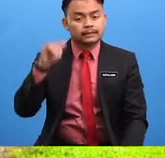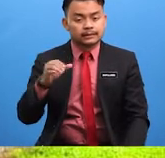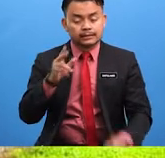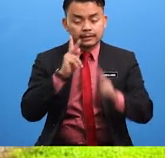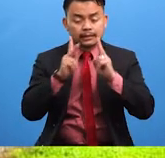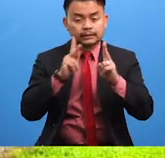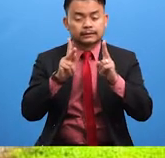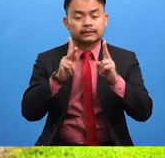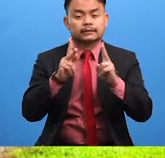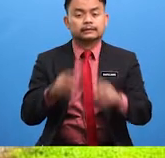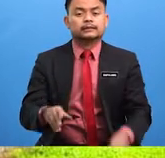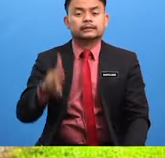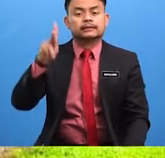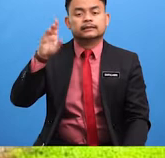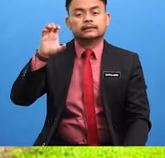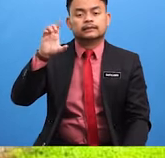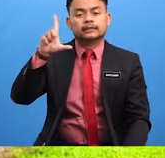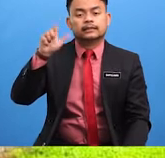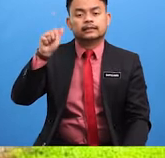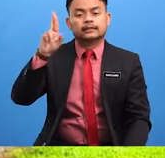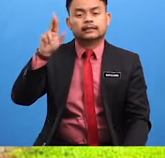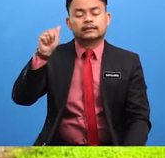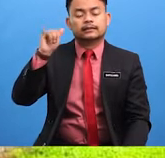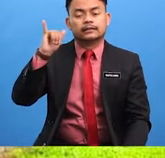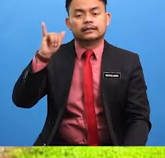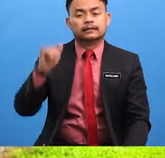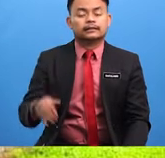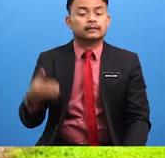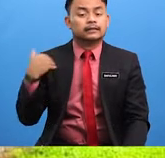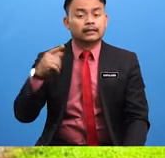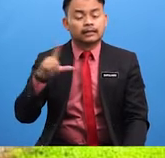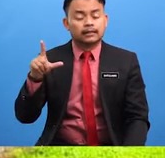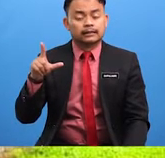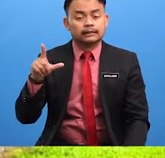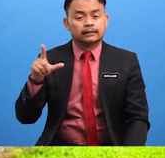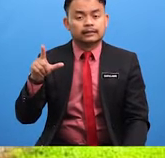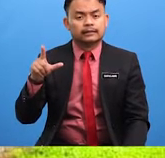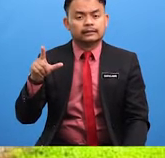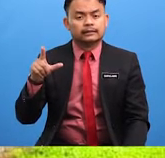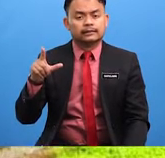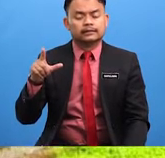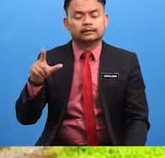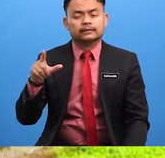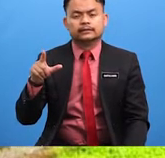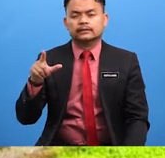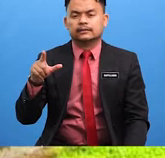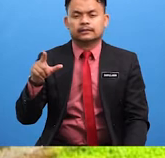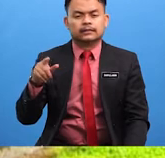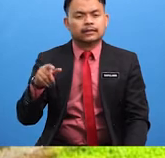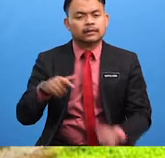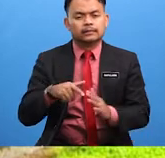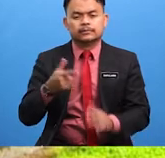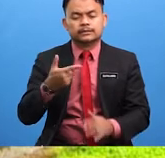penciptaan kelarai dalam anyaman merupakan satu pelakuan yang telah lama berlaku. Sehingga